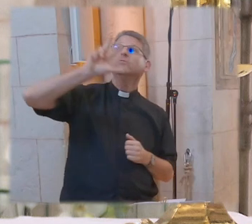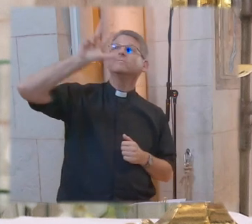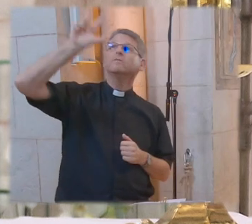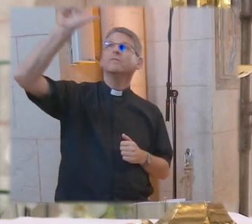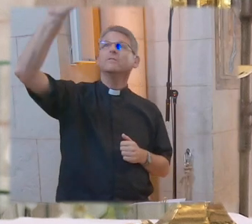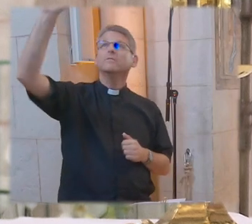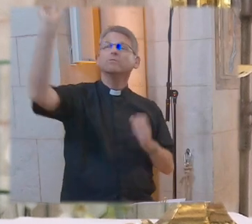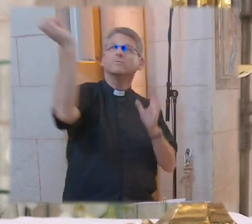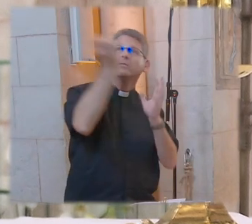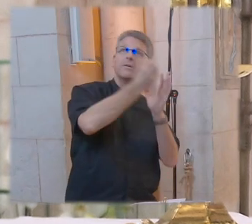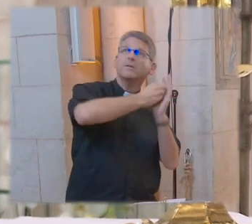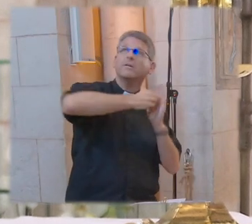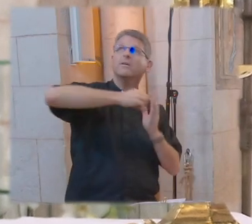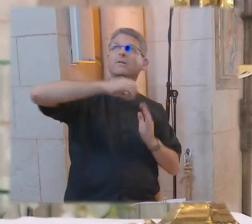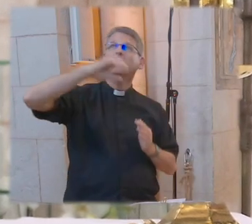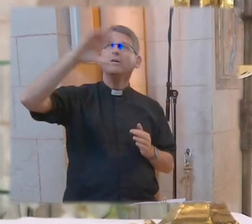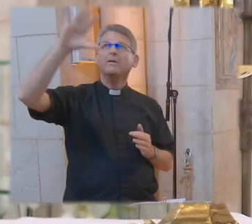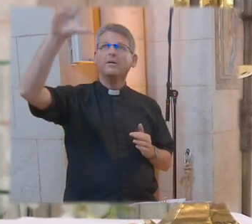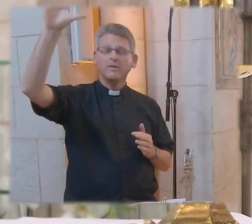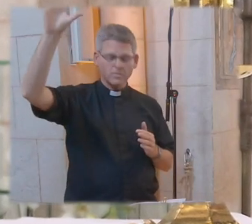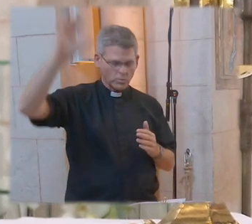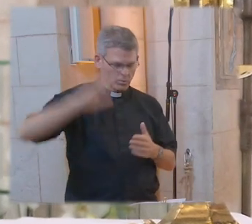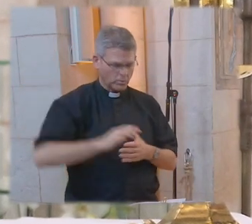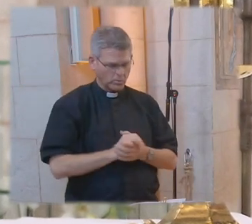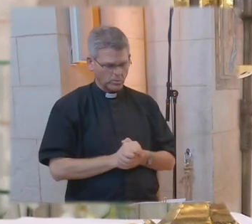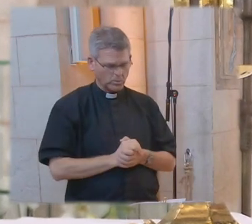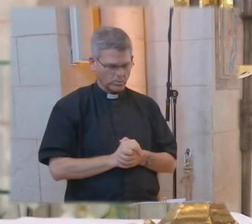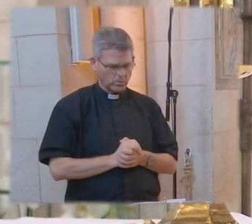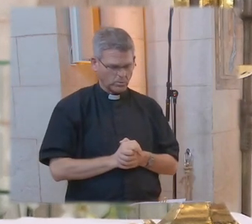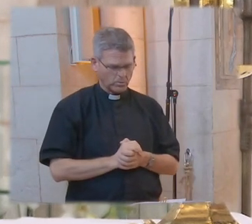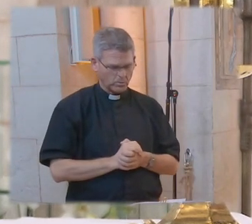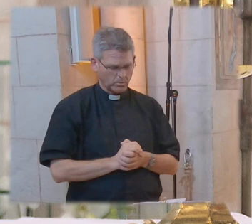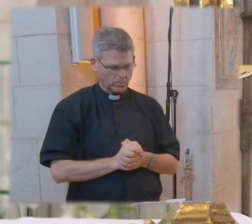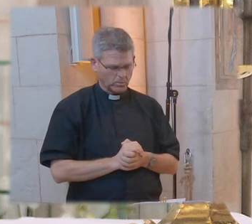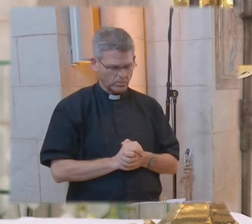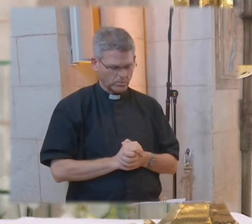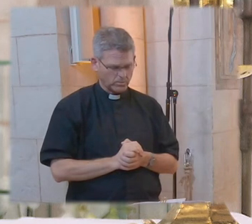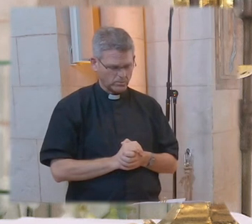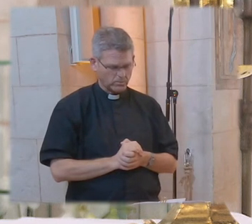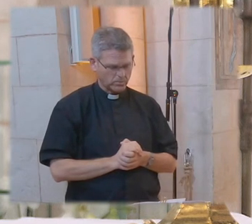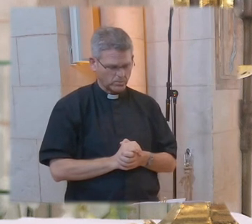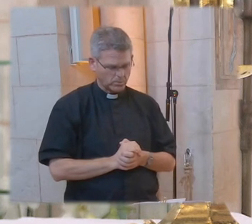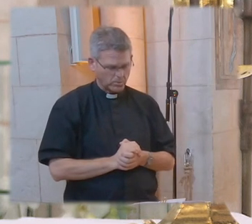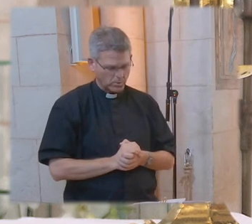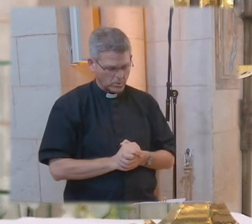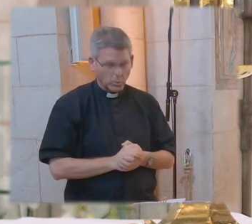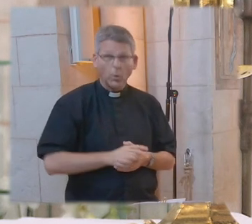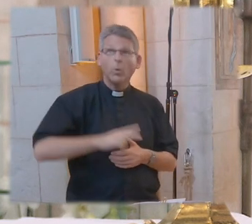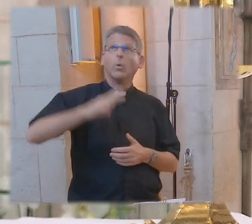könnte uns nämlich sogar von dem einzigartigen und besonderen Weg abbringen, den der Herr für uns vorgesehen